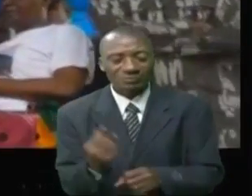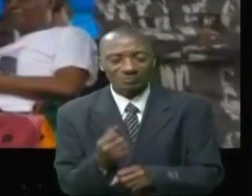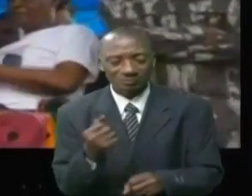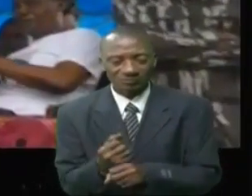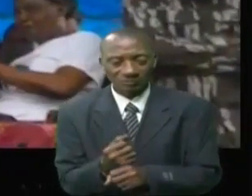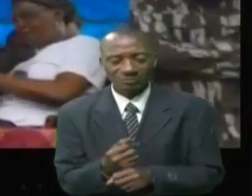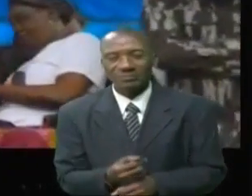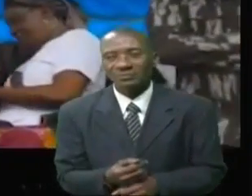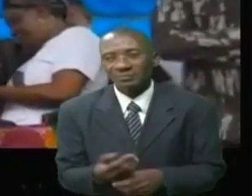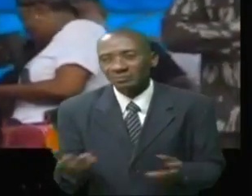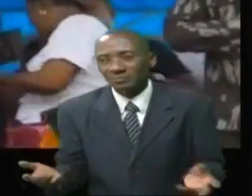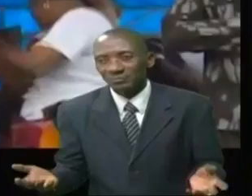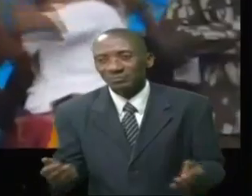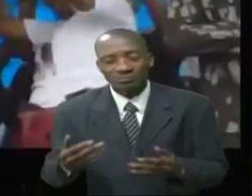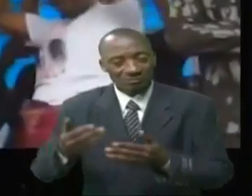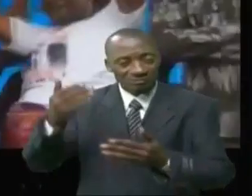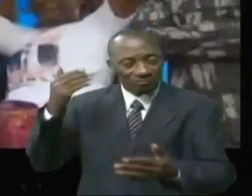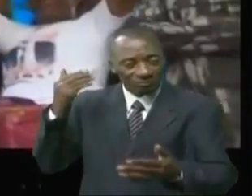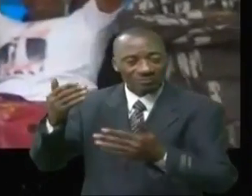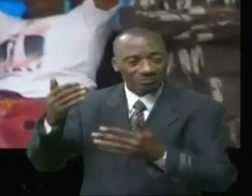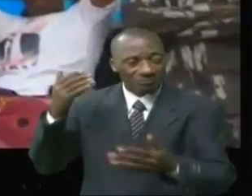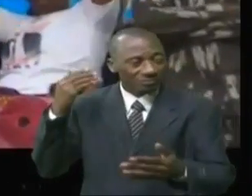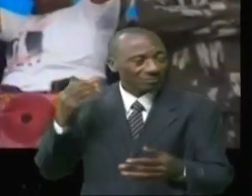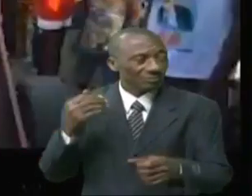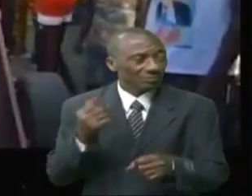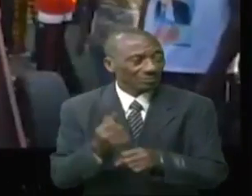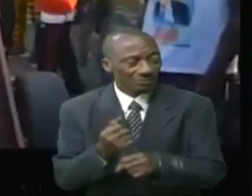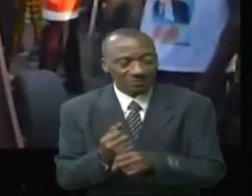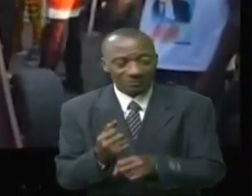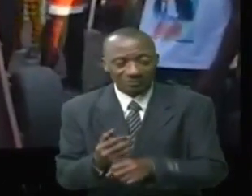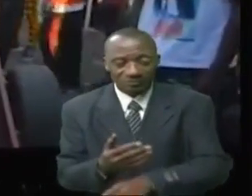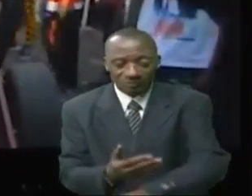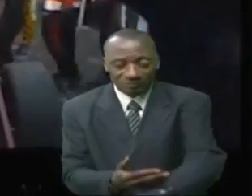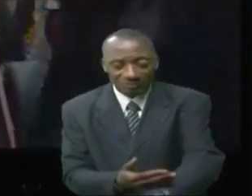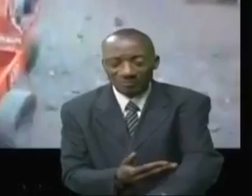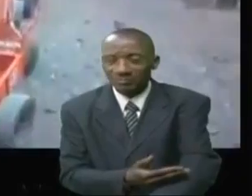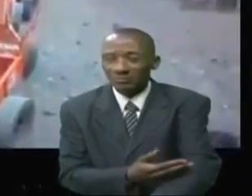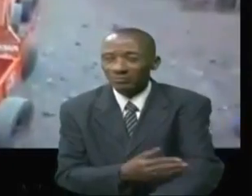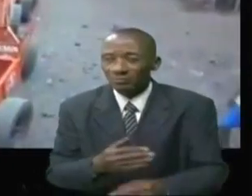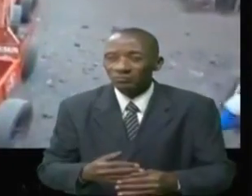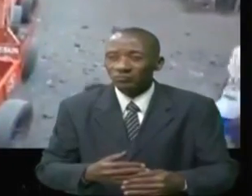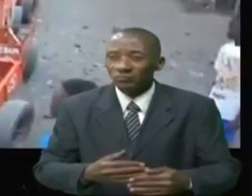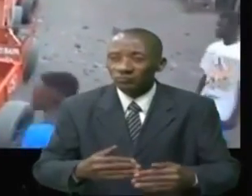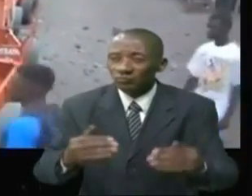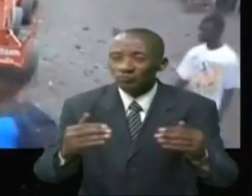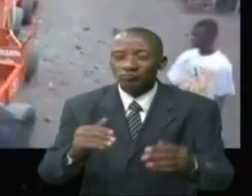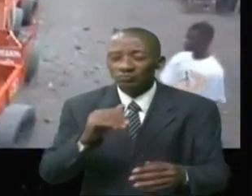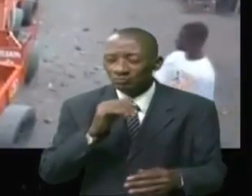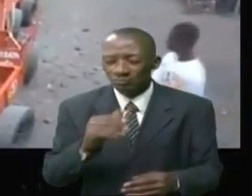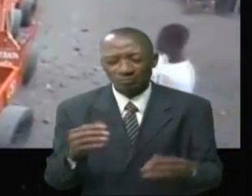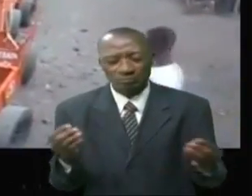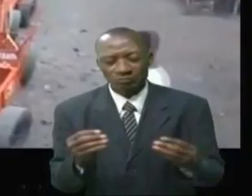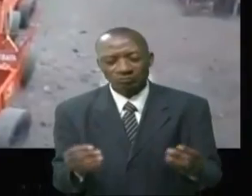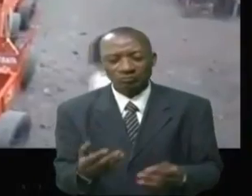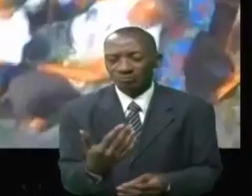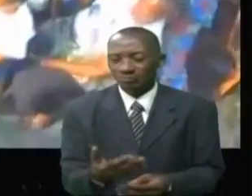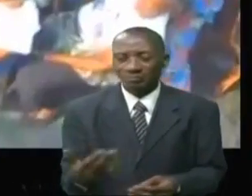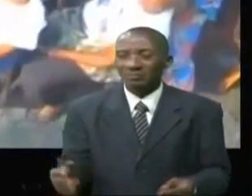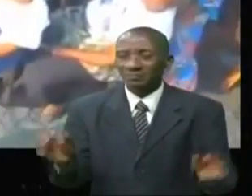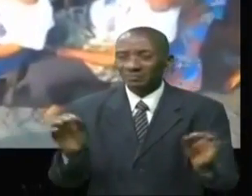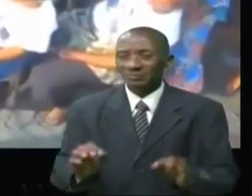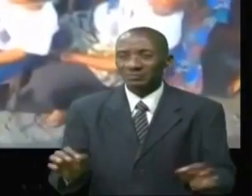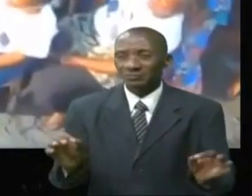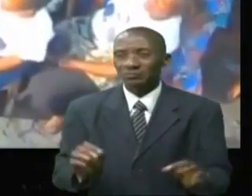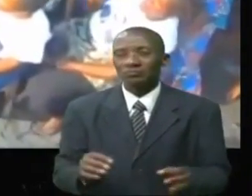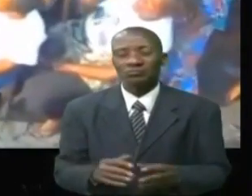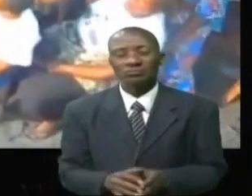consistante pour soutenir l'entrepreneuriat des jeunes et autres matériels pour l'assainissement de leur milieu. Plusieurs